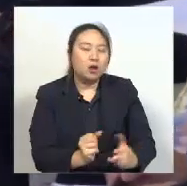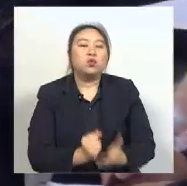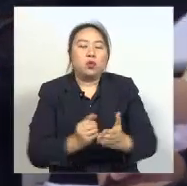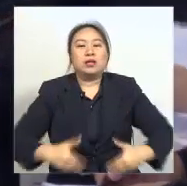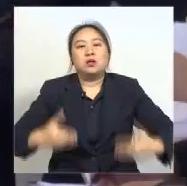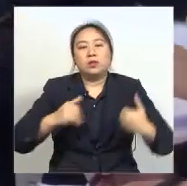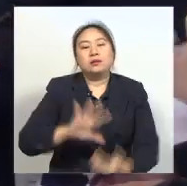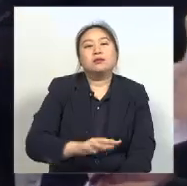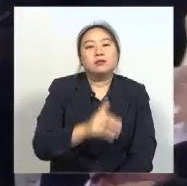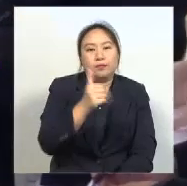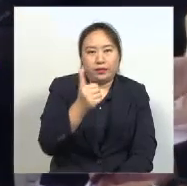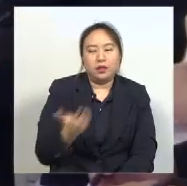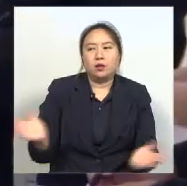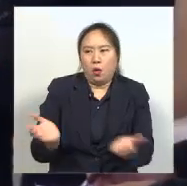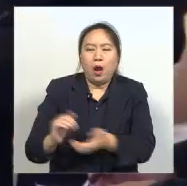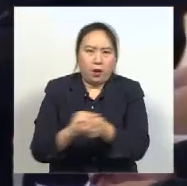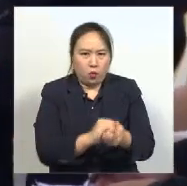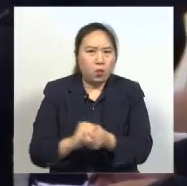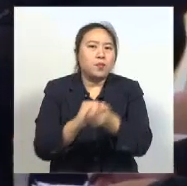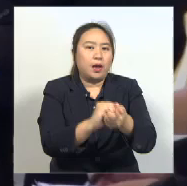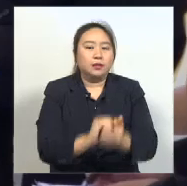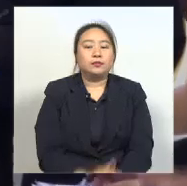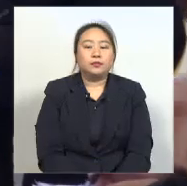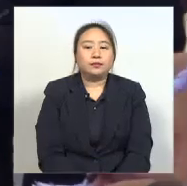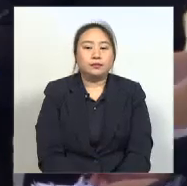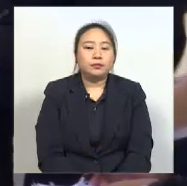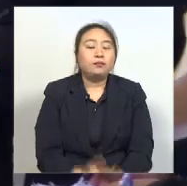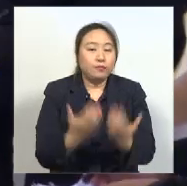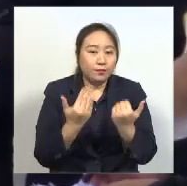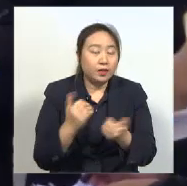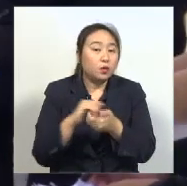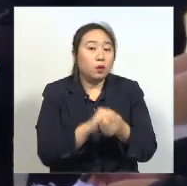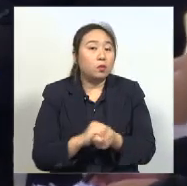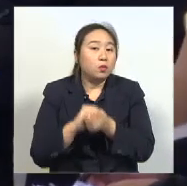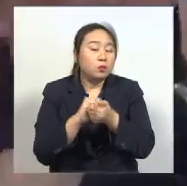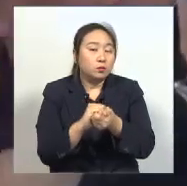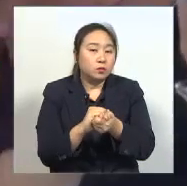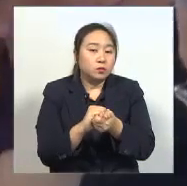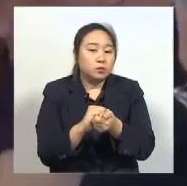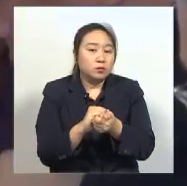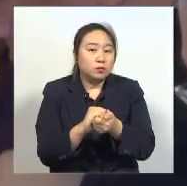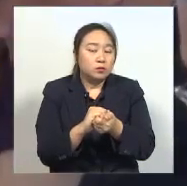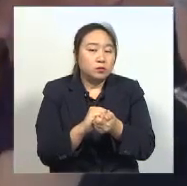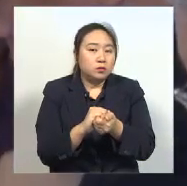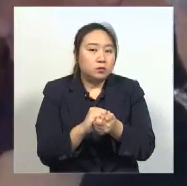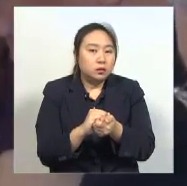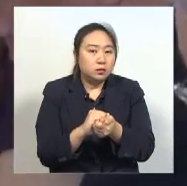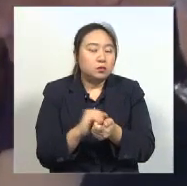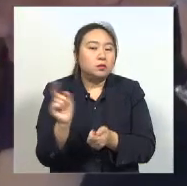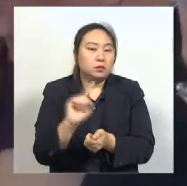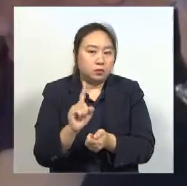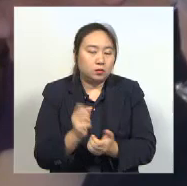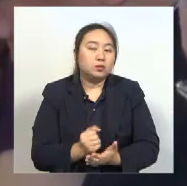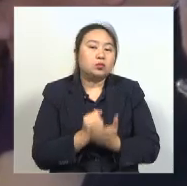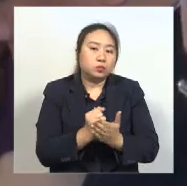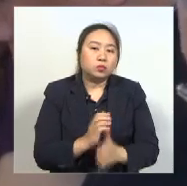และควรร่วมมือกันให้เป็นรูปธรรมโดยกำชับความร่วมมือในการขออภัยค่ะโดยต้องกระชับความร่วมมือในการ